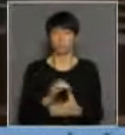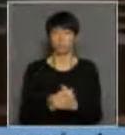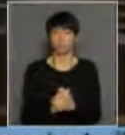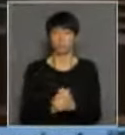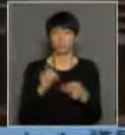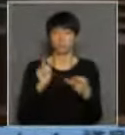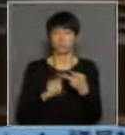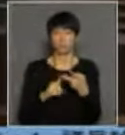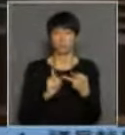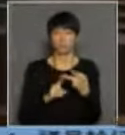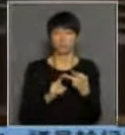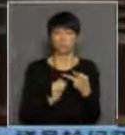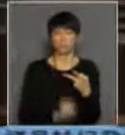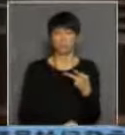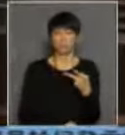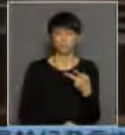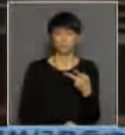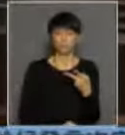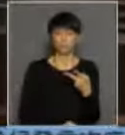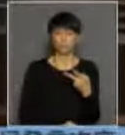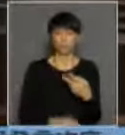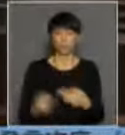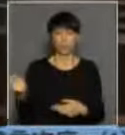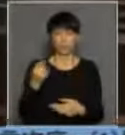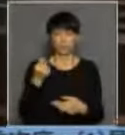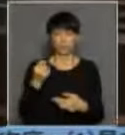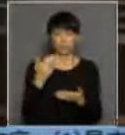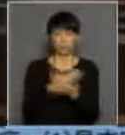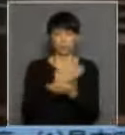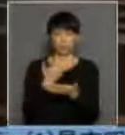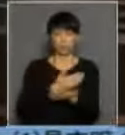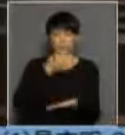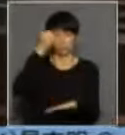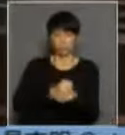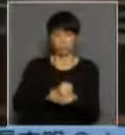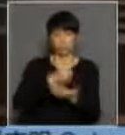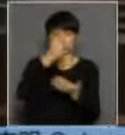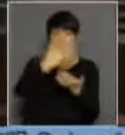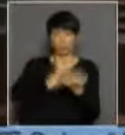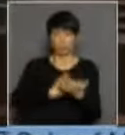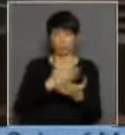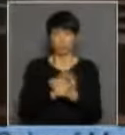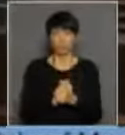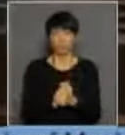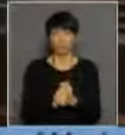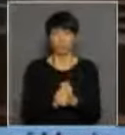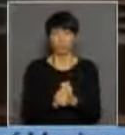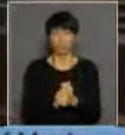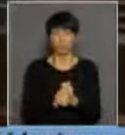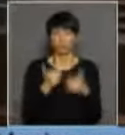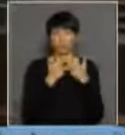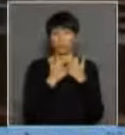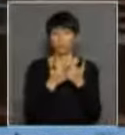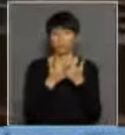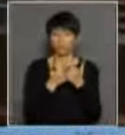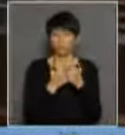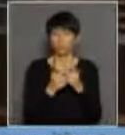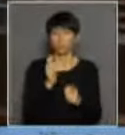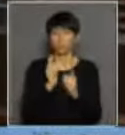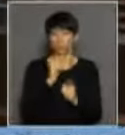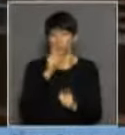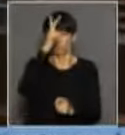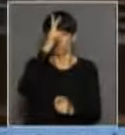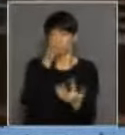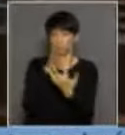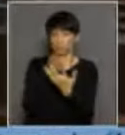第二係一定要馬上檢討呢個發牌政策，無論我哋轉頭會有嘅辯論又好，政府主動揾一